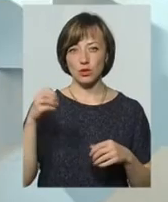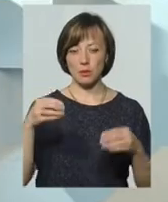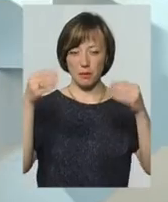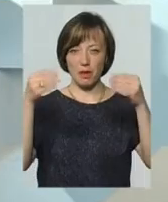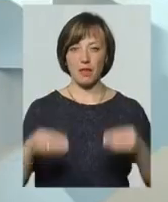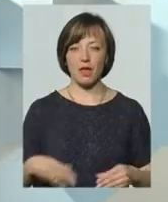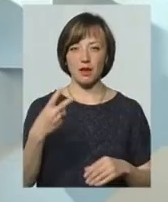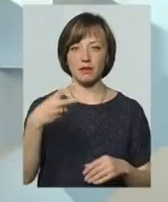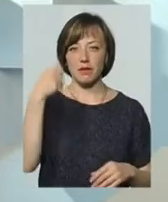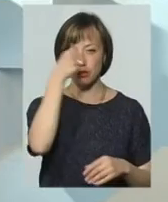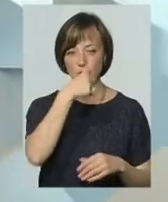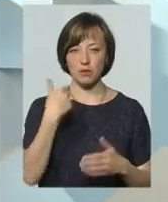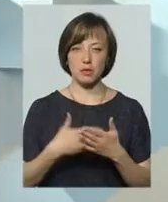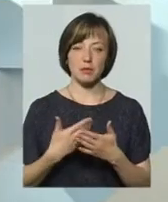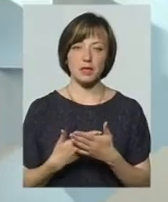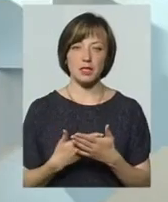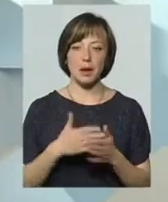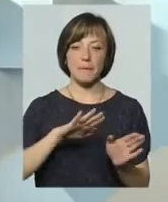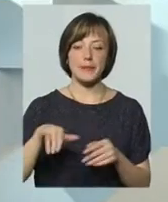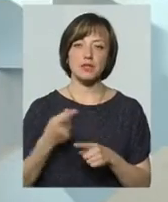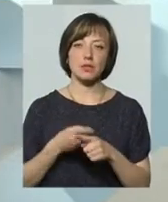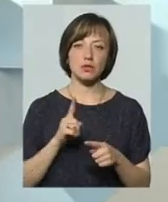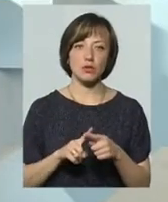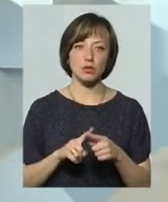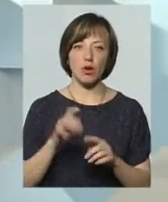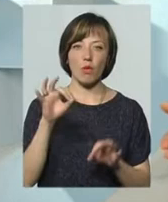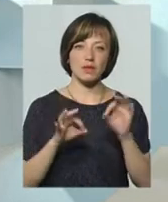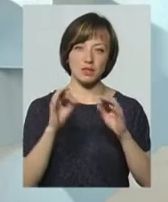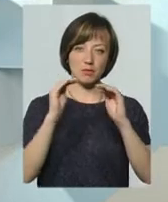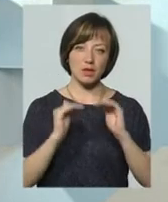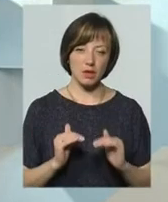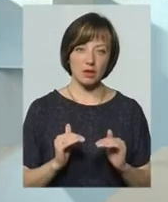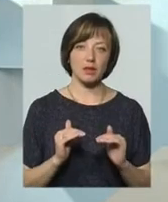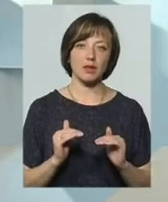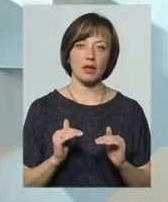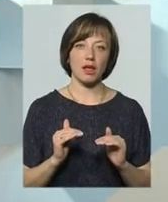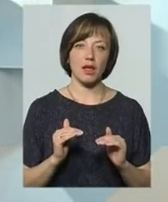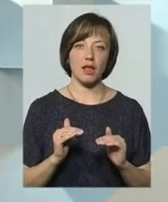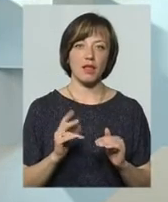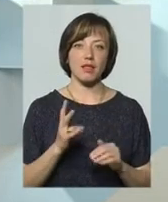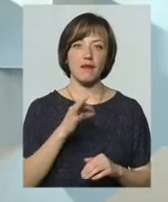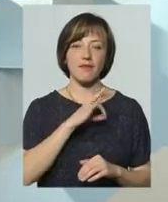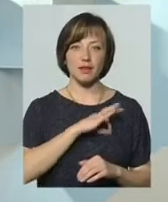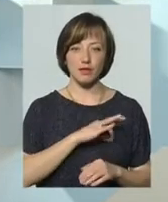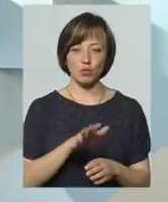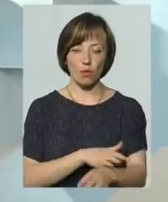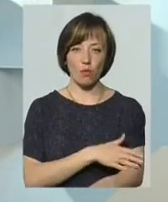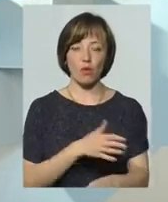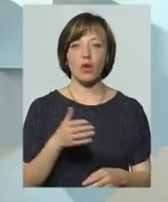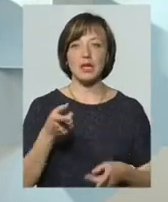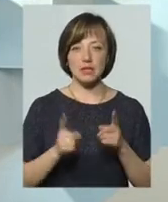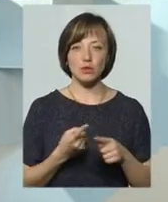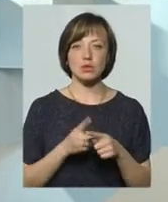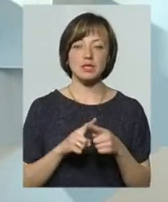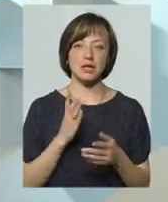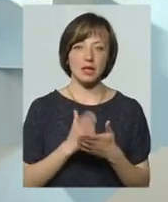це 20 років приблизно. Після того її там коефіцієнт впадає, втрачається, тобто вона не є такою ефективною. Дійсно, це